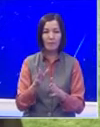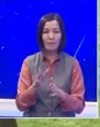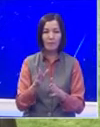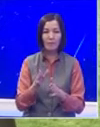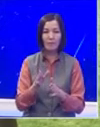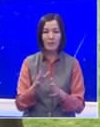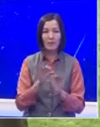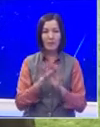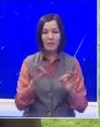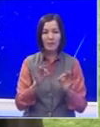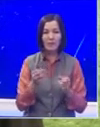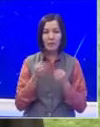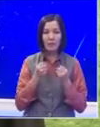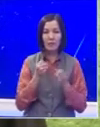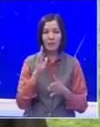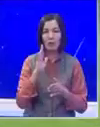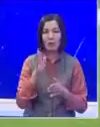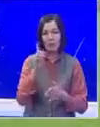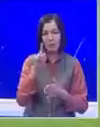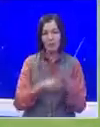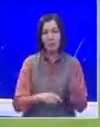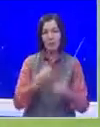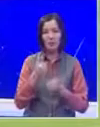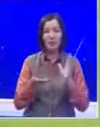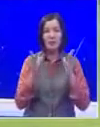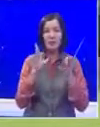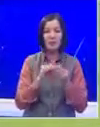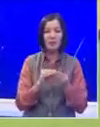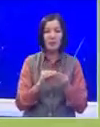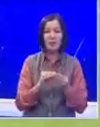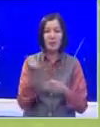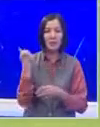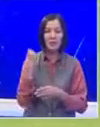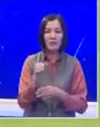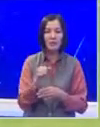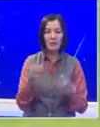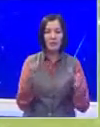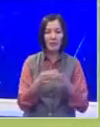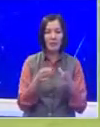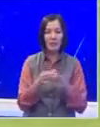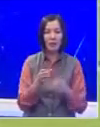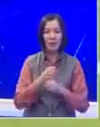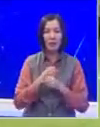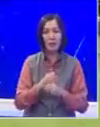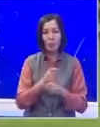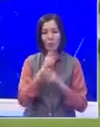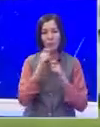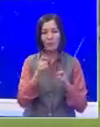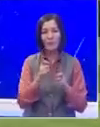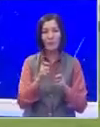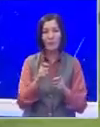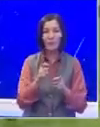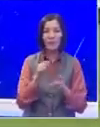спортсмендер шыға береді деп ойлаймын. Жарыс нәтижесі бойынша жеңімпаз атанған командалар арнайы кубоктар мен сондай-ақ